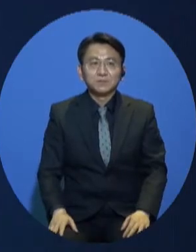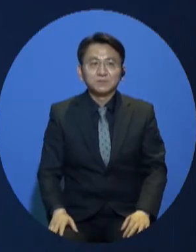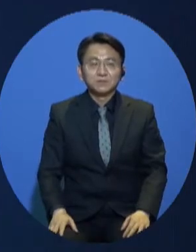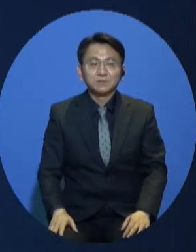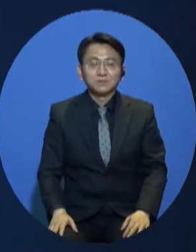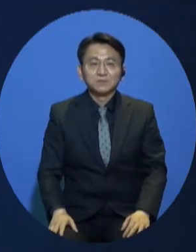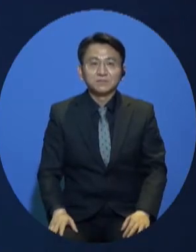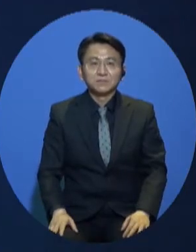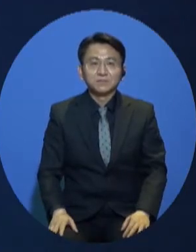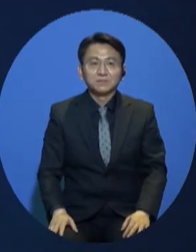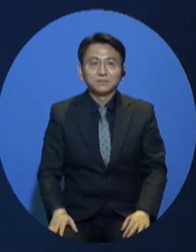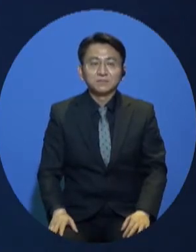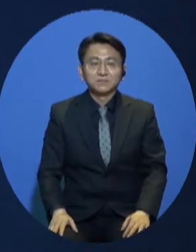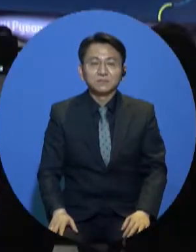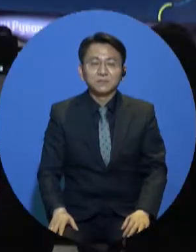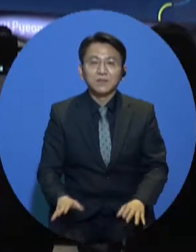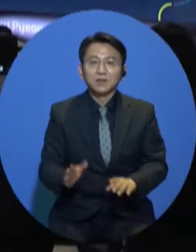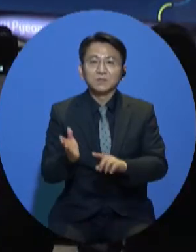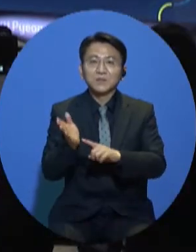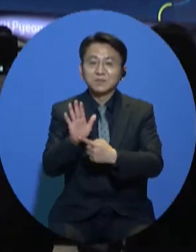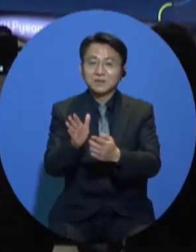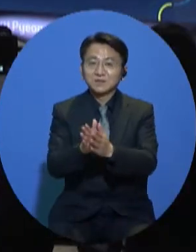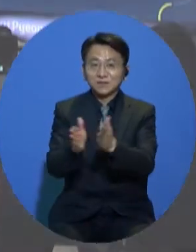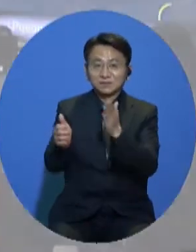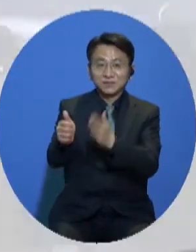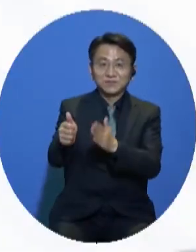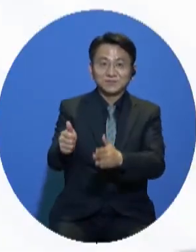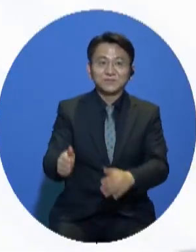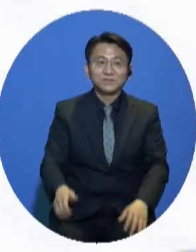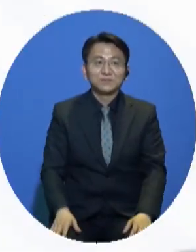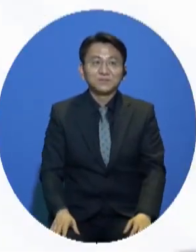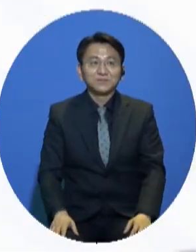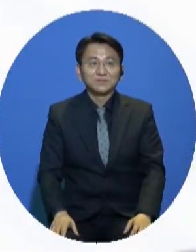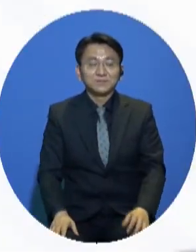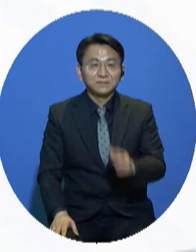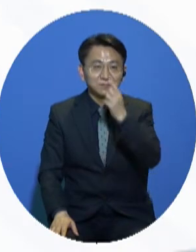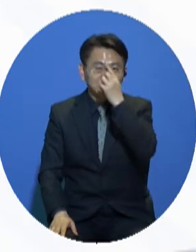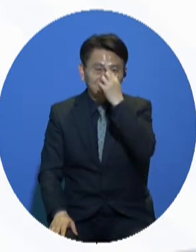your presentation? 시작해 주시기를 부탁드립니다.